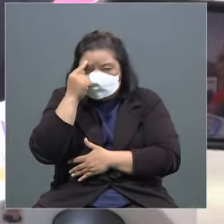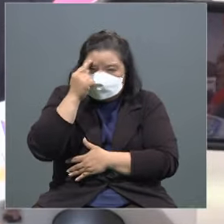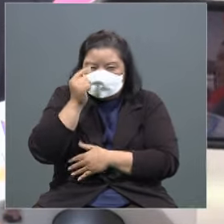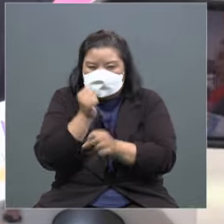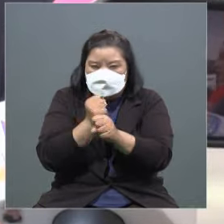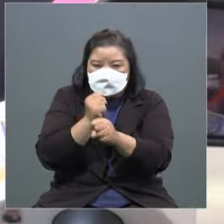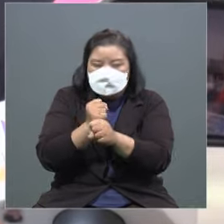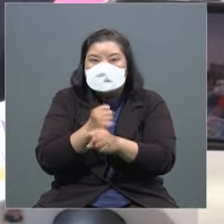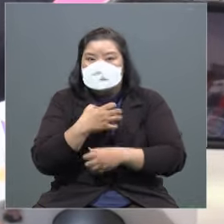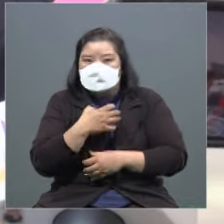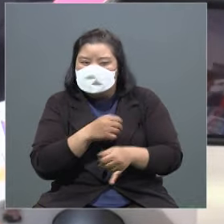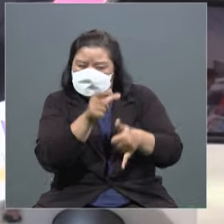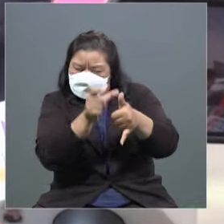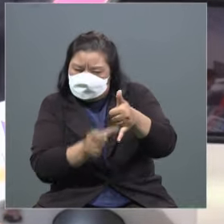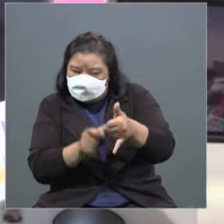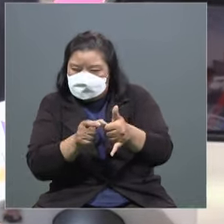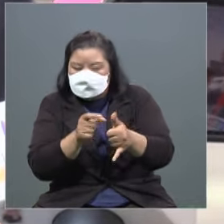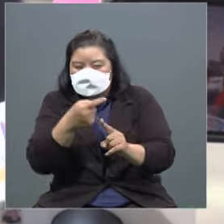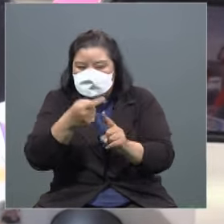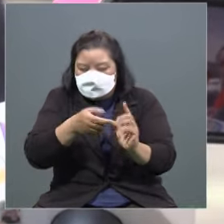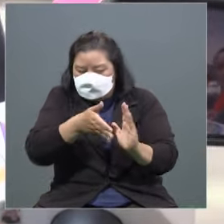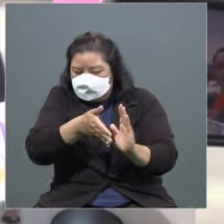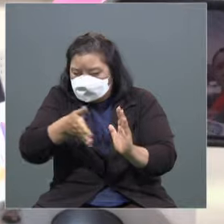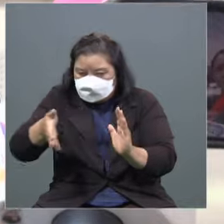คุณสมบัตินั้นจะนานขึ้น